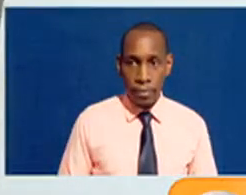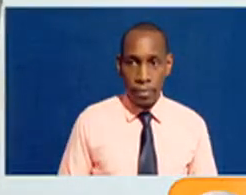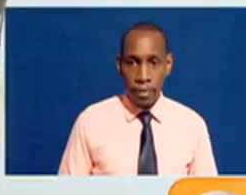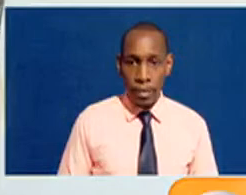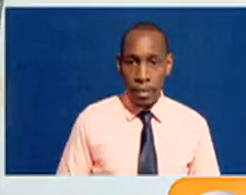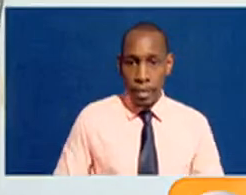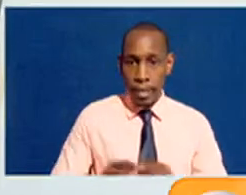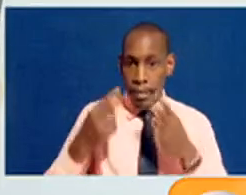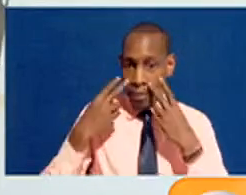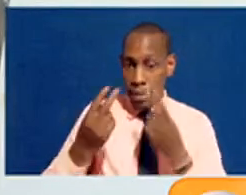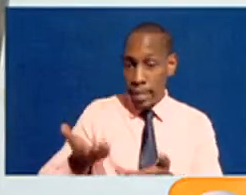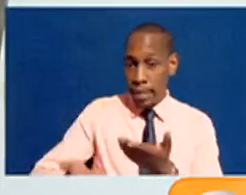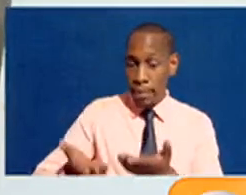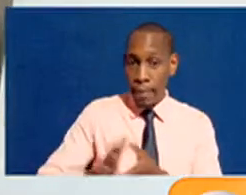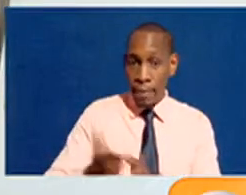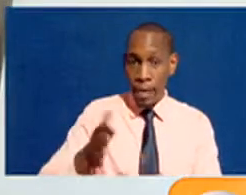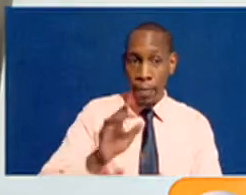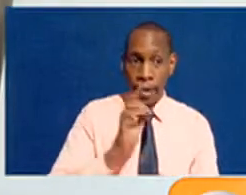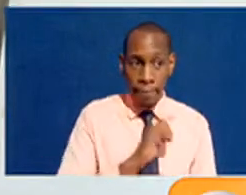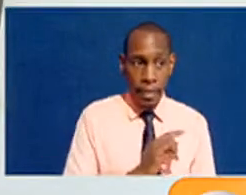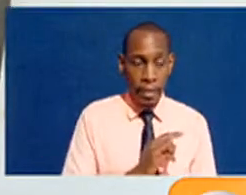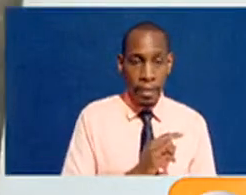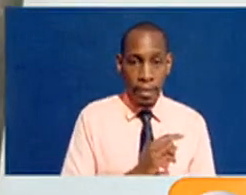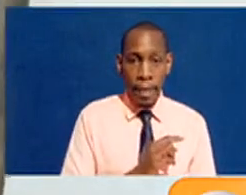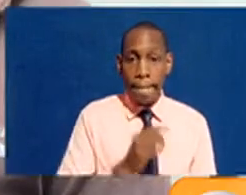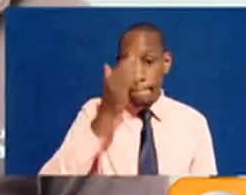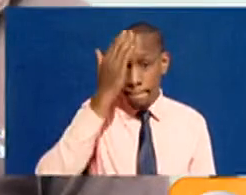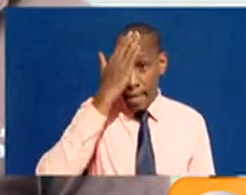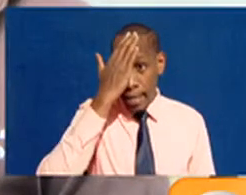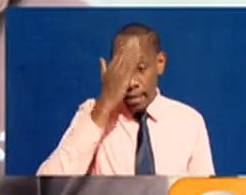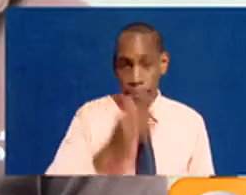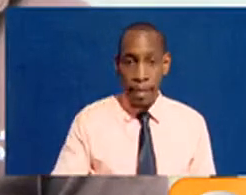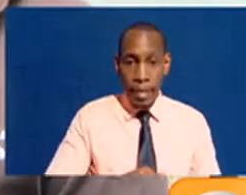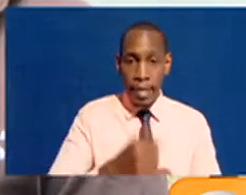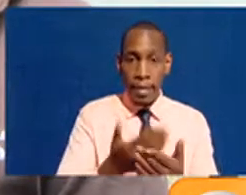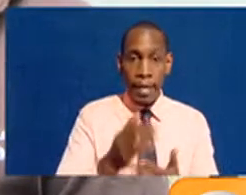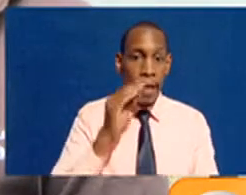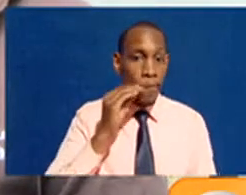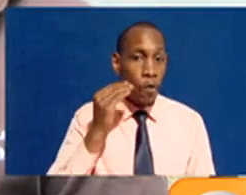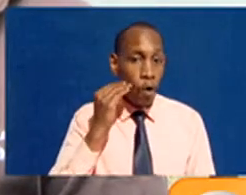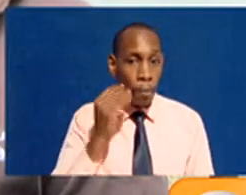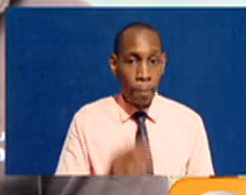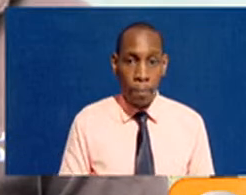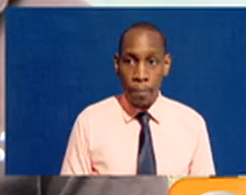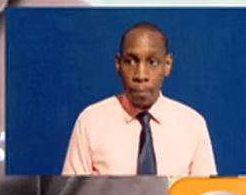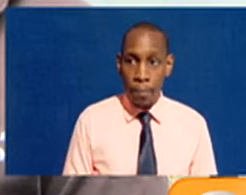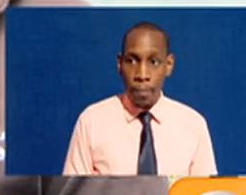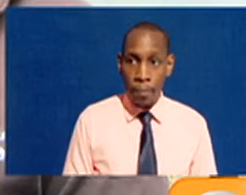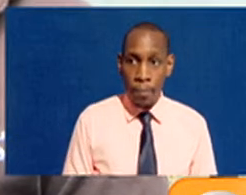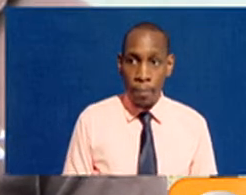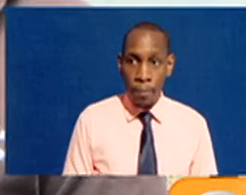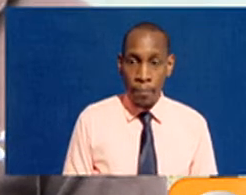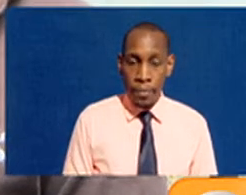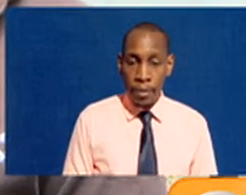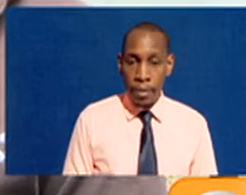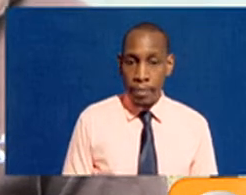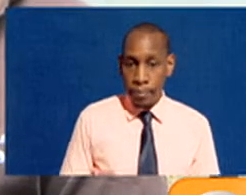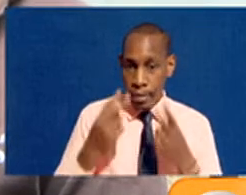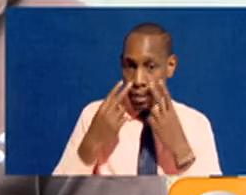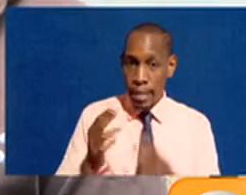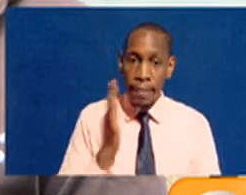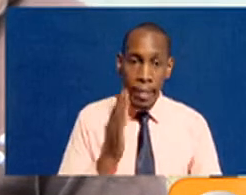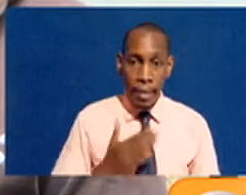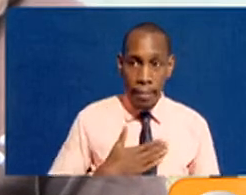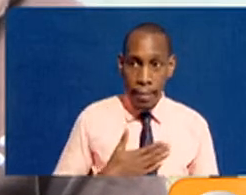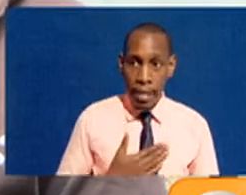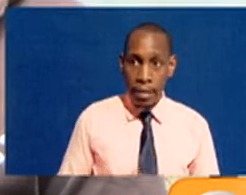basi nikawaone, alafu nitarudi Monday. Kufika nyumbani nikapata rafiki wa mamangu,